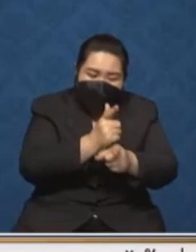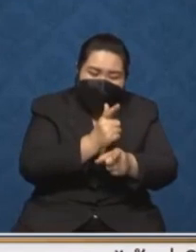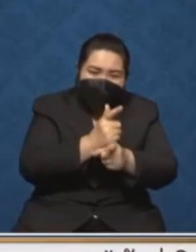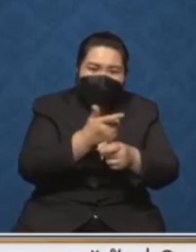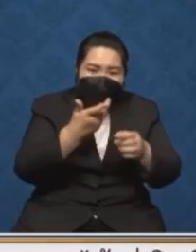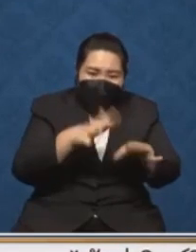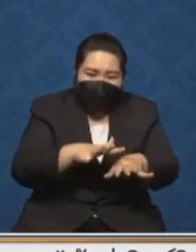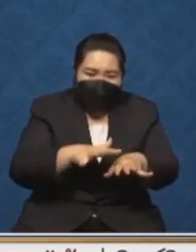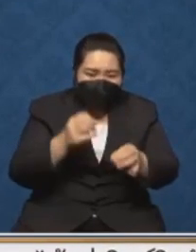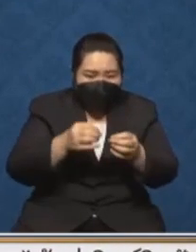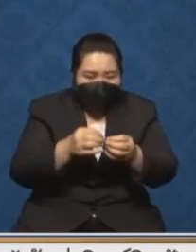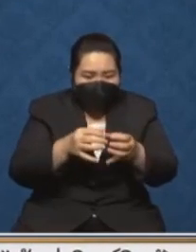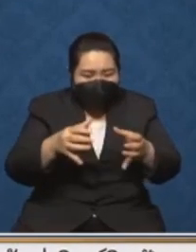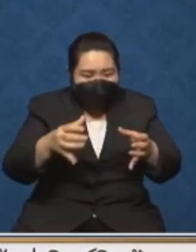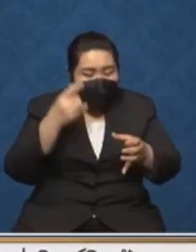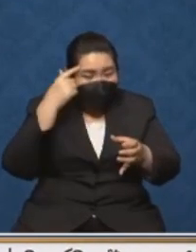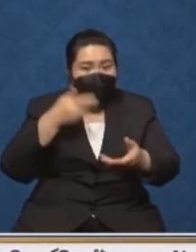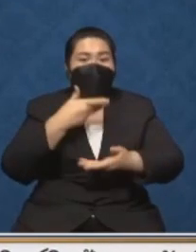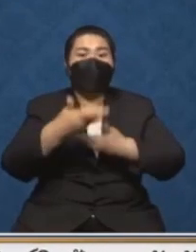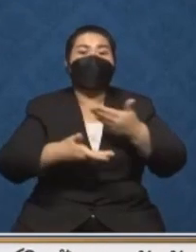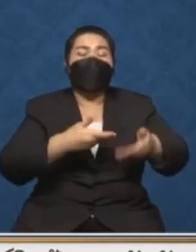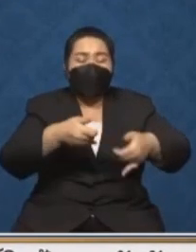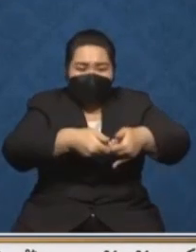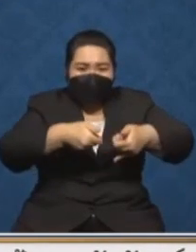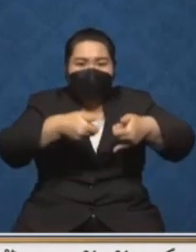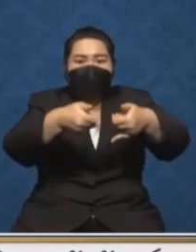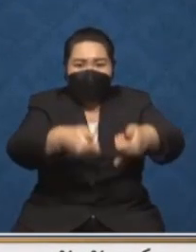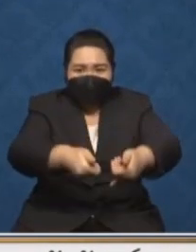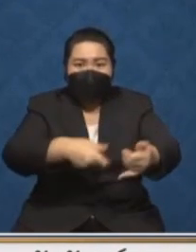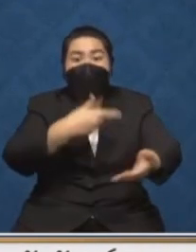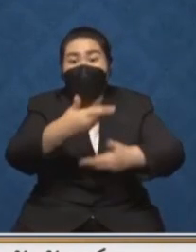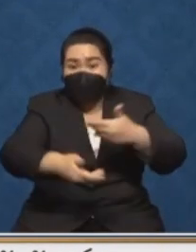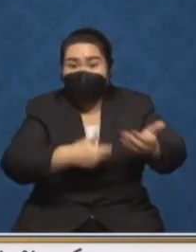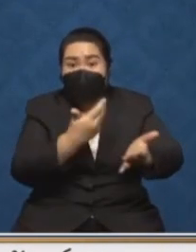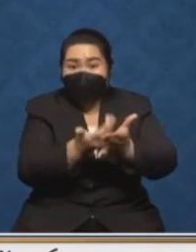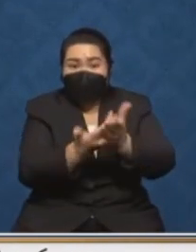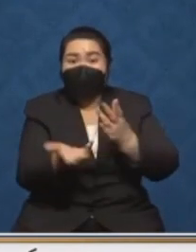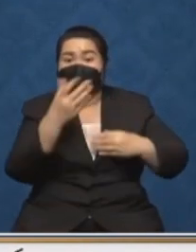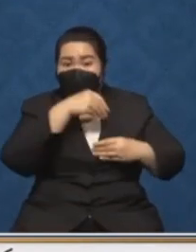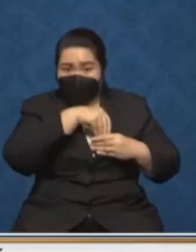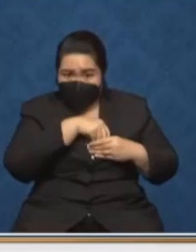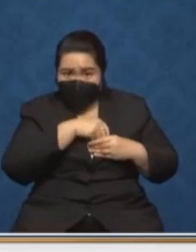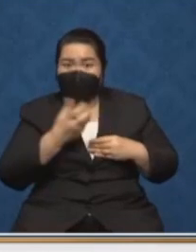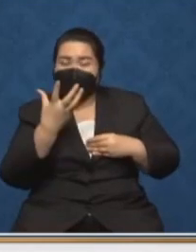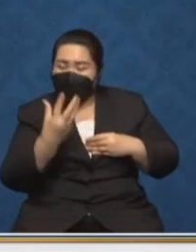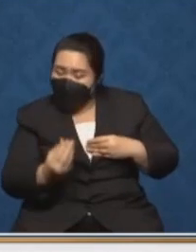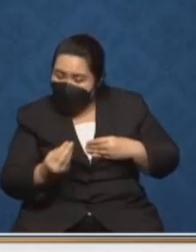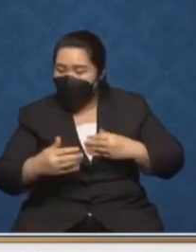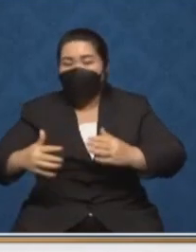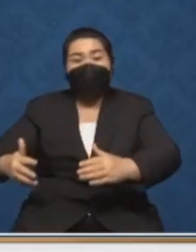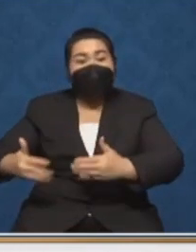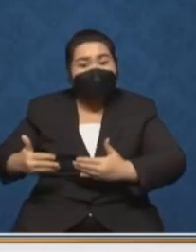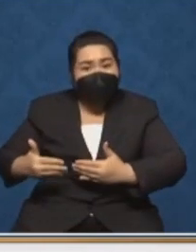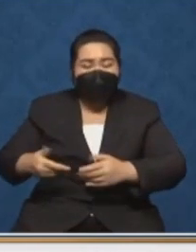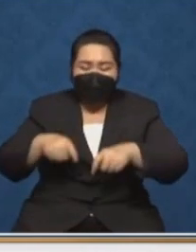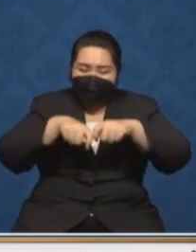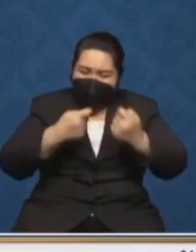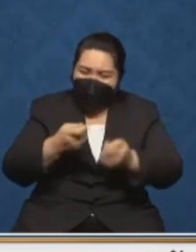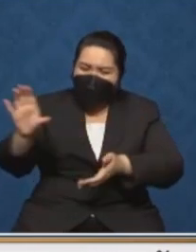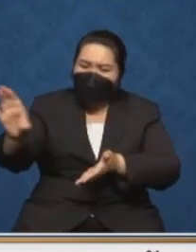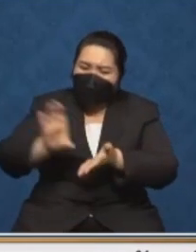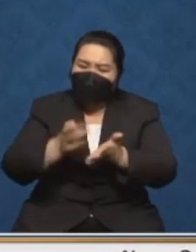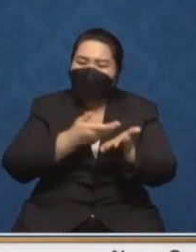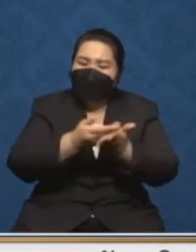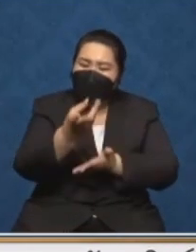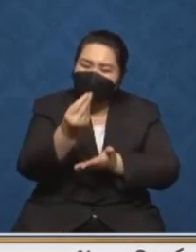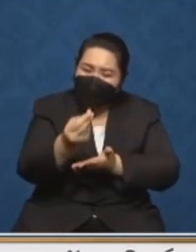ก็เป็นความหวงว่า ขายโคคุ 2 ตัว จะมีกำไรเหลือบ้างเล็น้อย หักต้นทุน ห